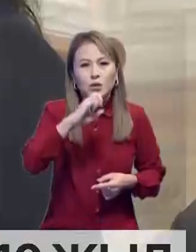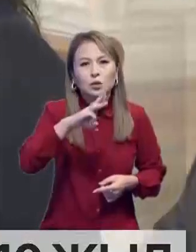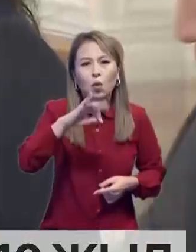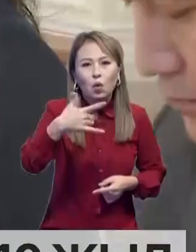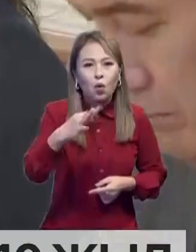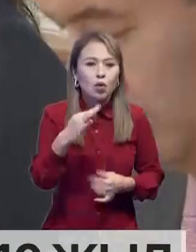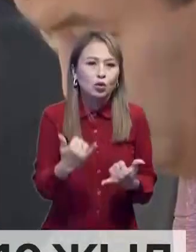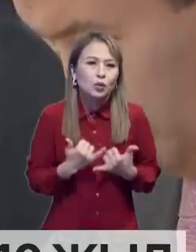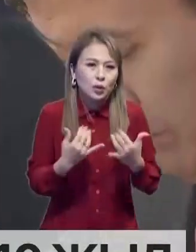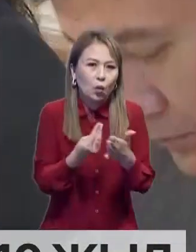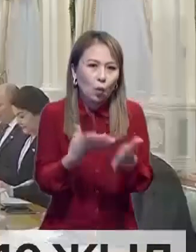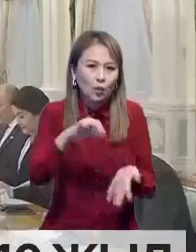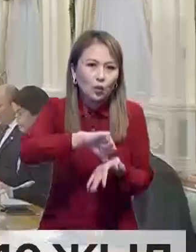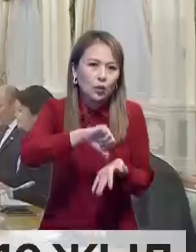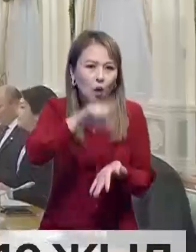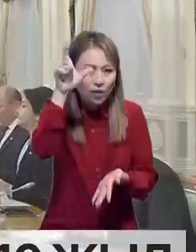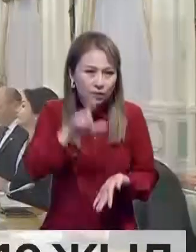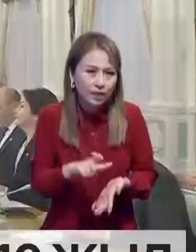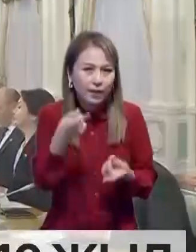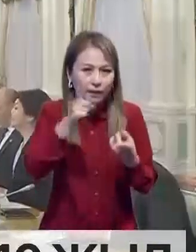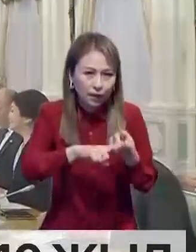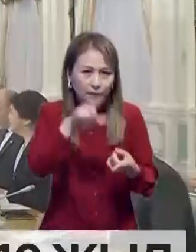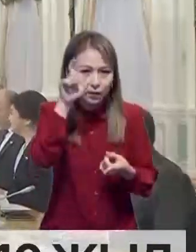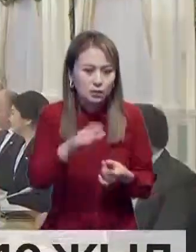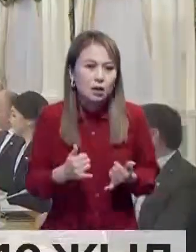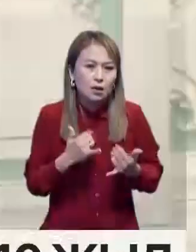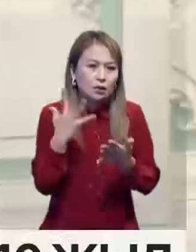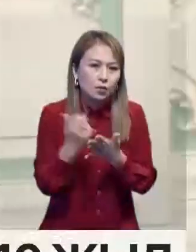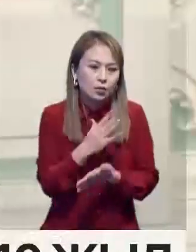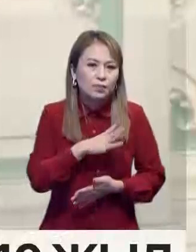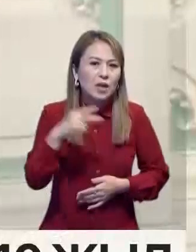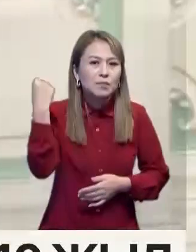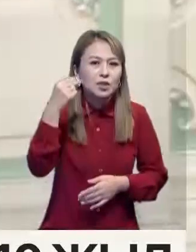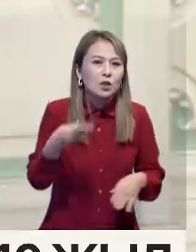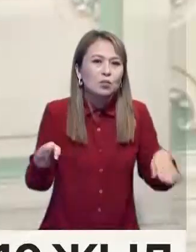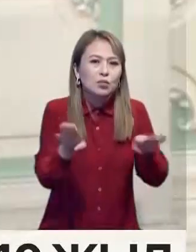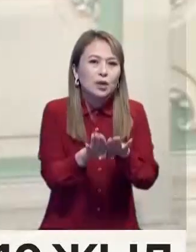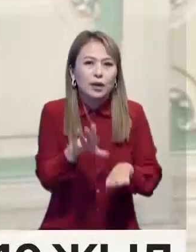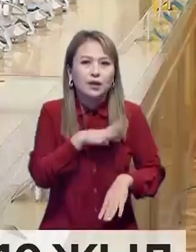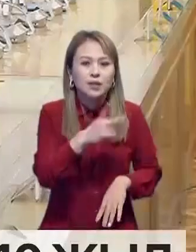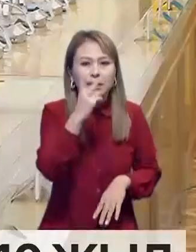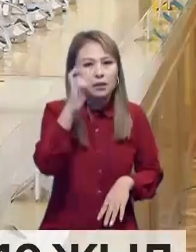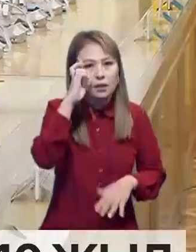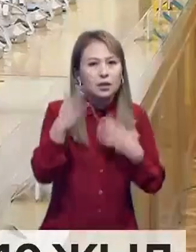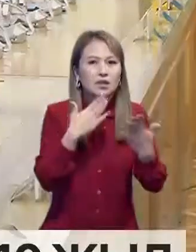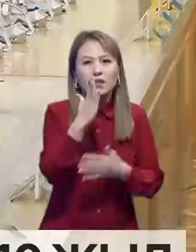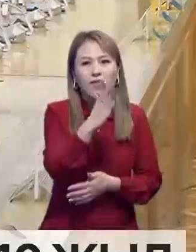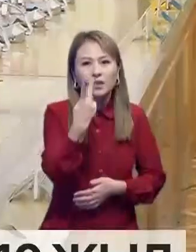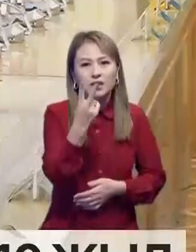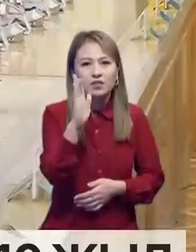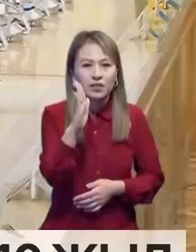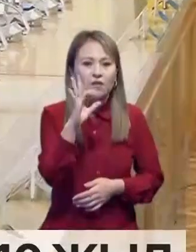Тоқаев Қазақстанның Тогодағы құрметті консулы лауазымына лайықты кандидатты анықтауды ұсынды. Президент бұндай қадам екі ел